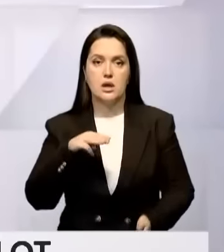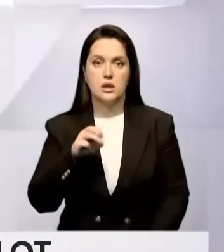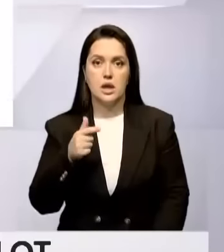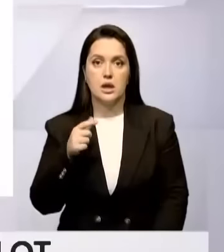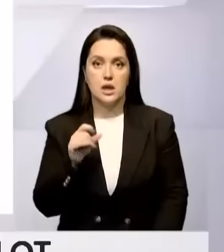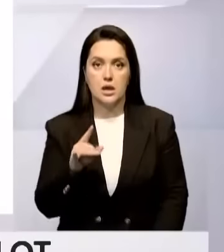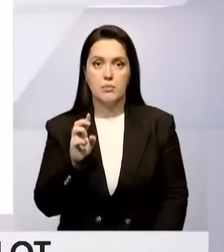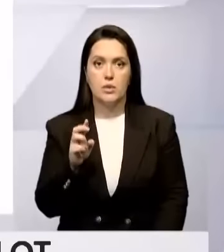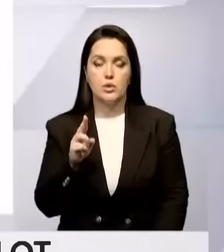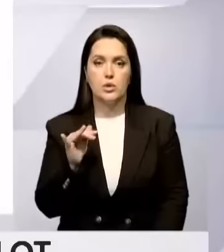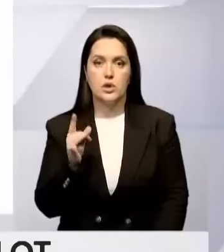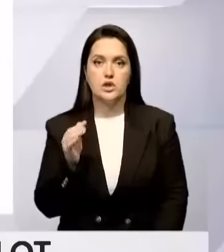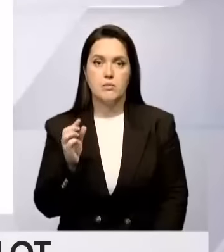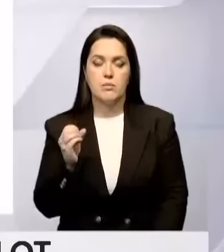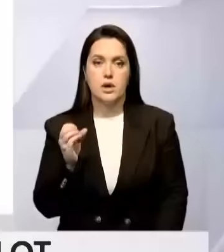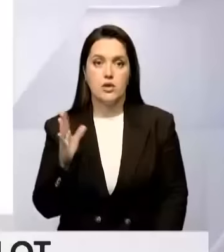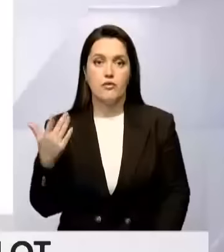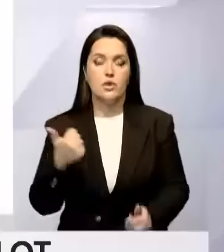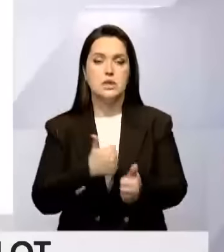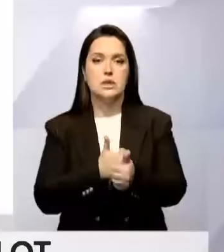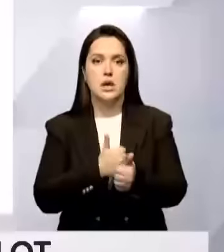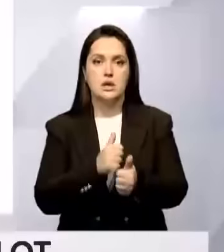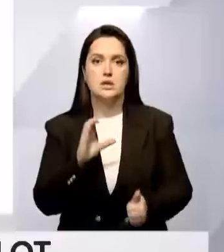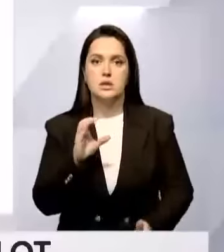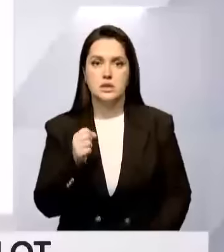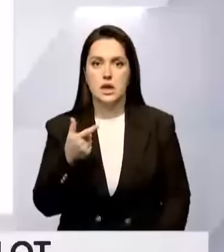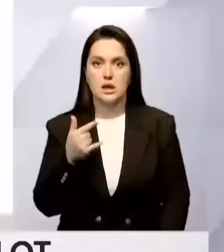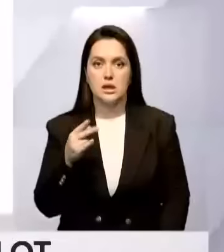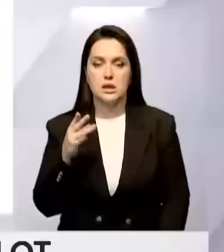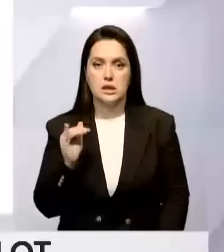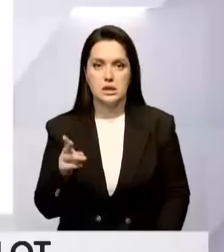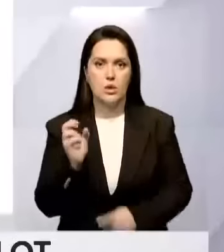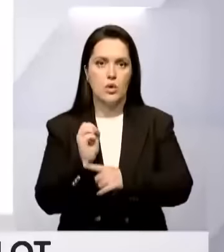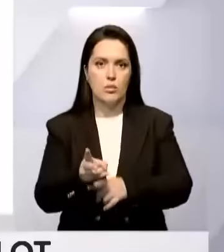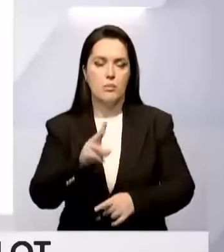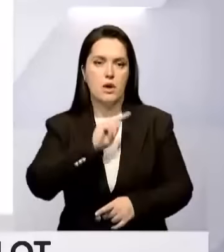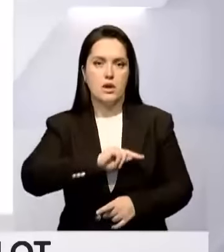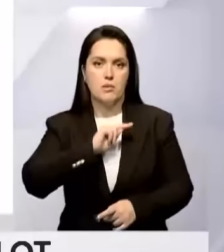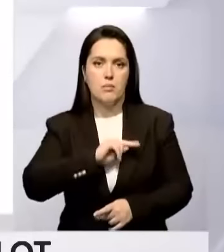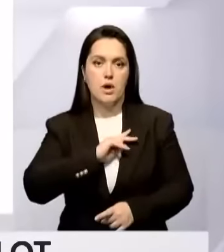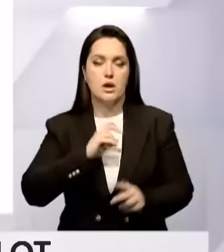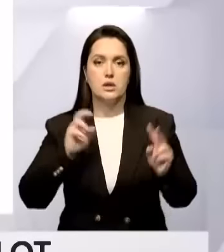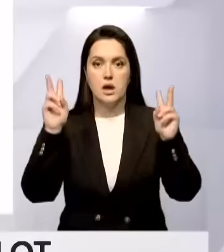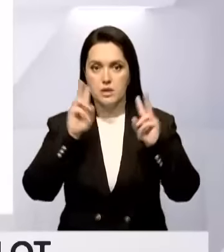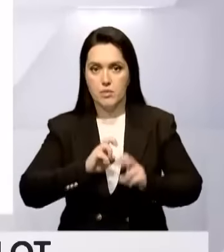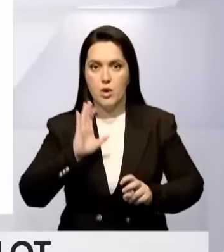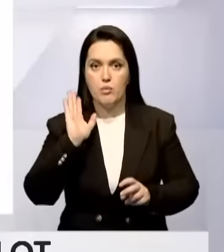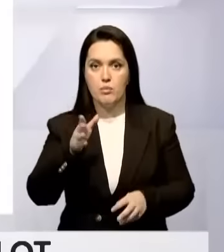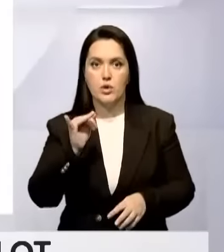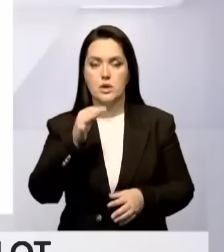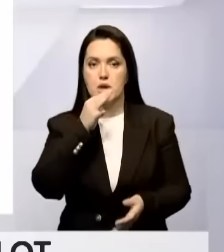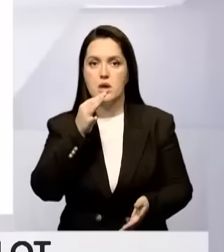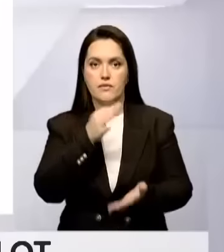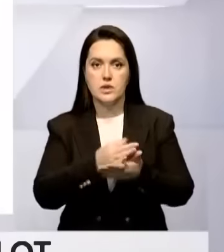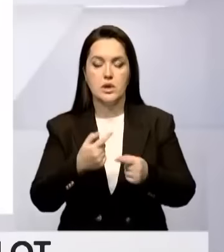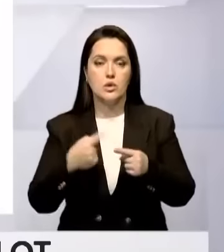Талгара Бахыт Курышбеков и его заместитель Матан Сагындык освобождены от занимаемых должностей. На рассмотрении